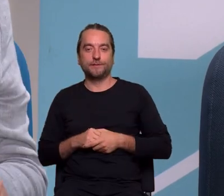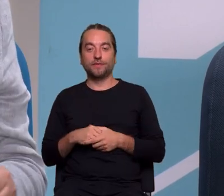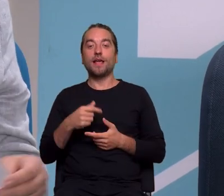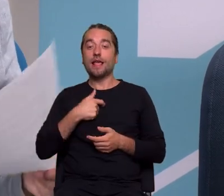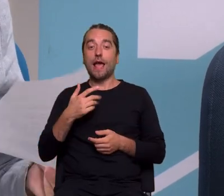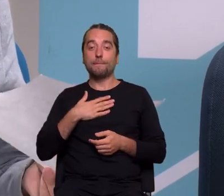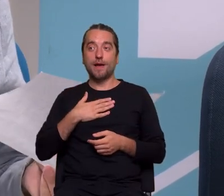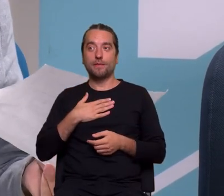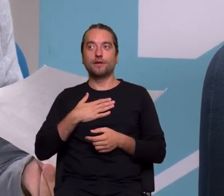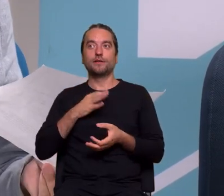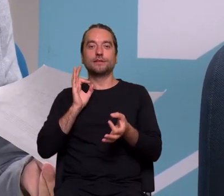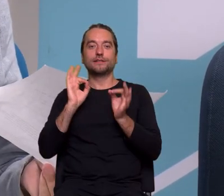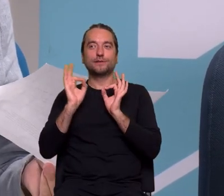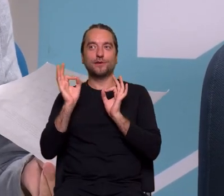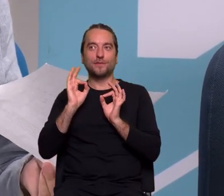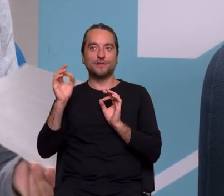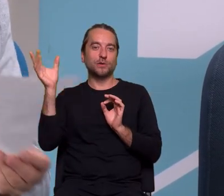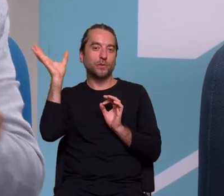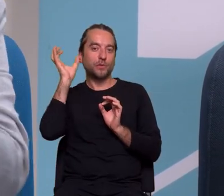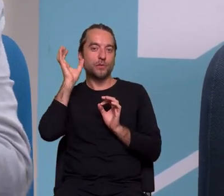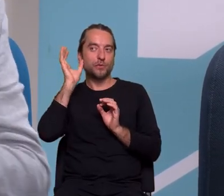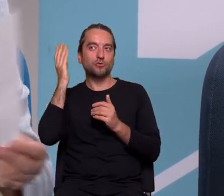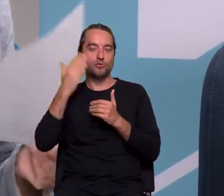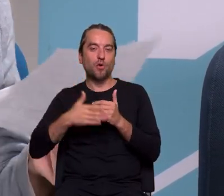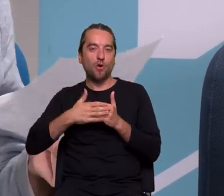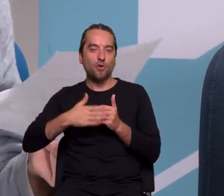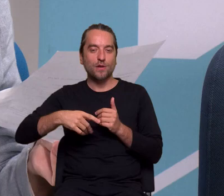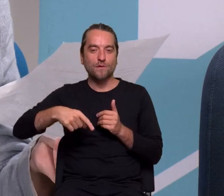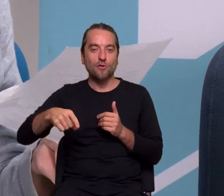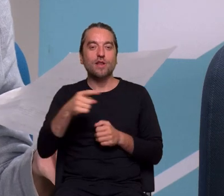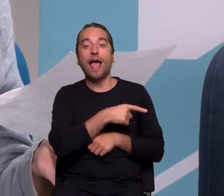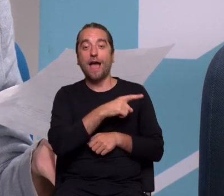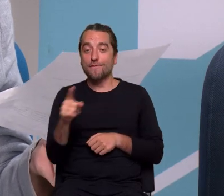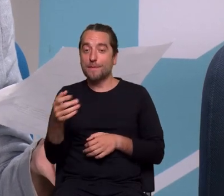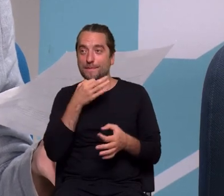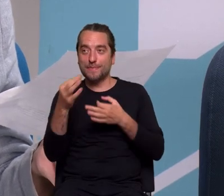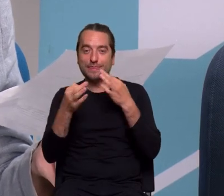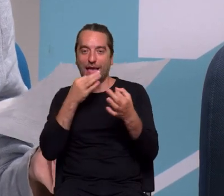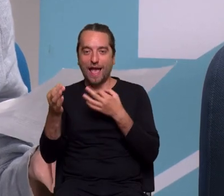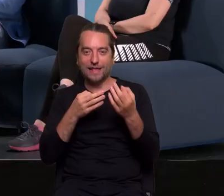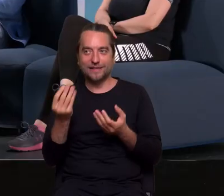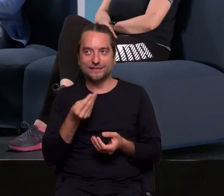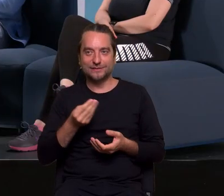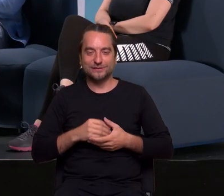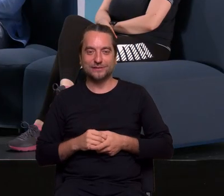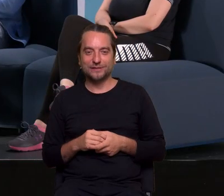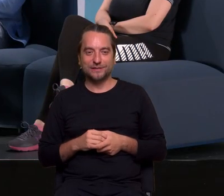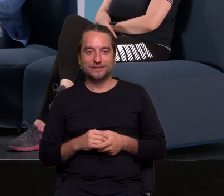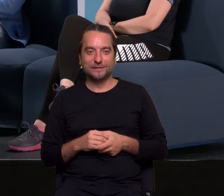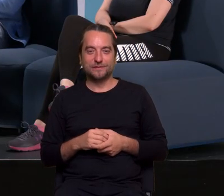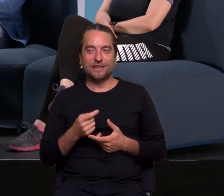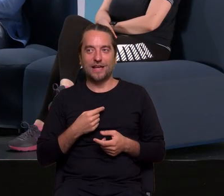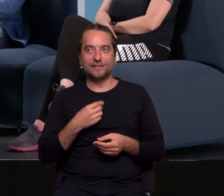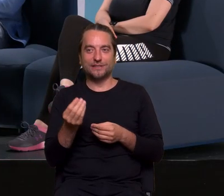informację, że koniec się zbliża, a Państwo na pewno jeszcze jakieś pytania chcielibyście zadać, to jeszcze mam jedno